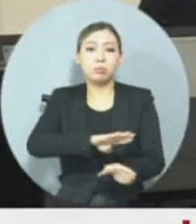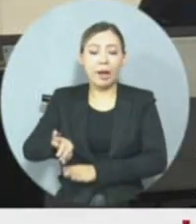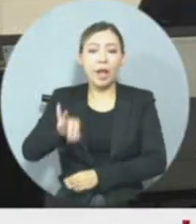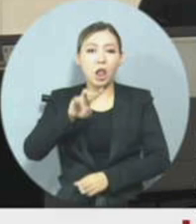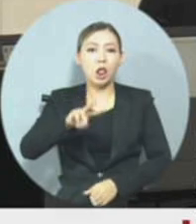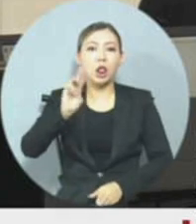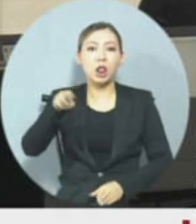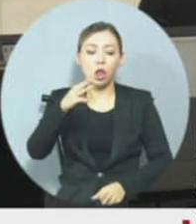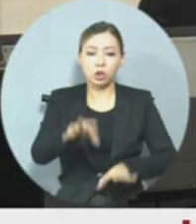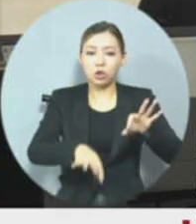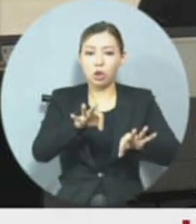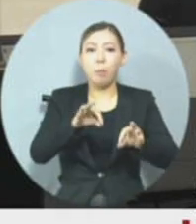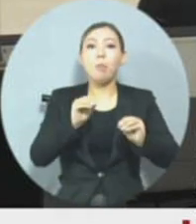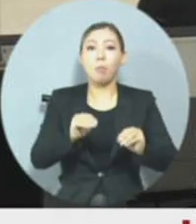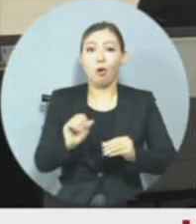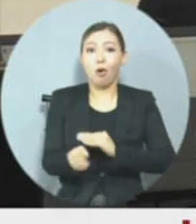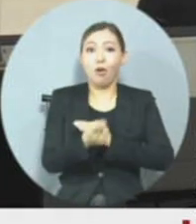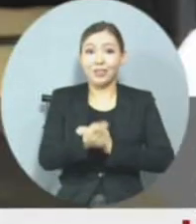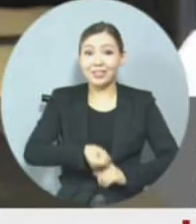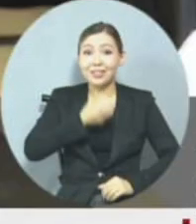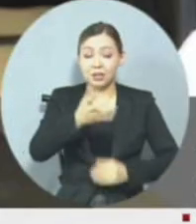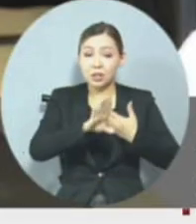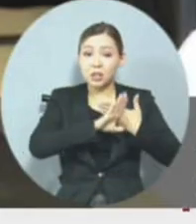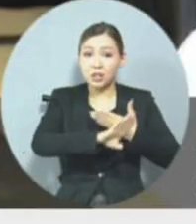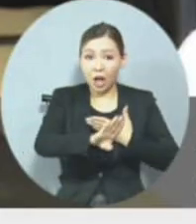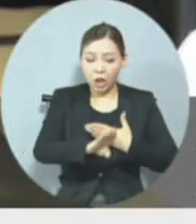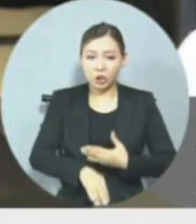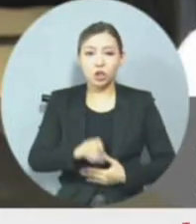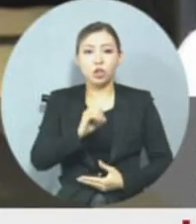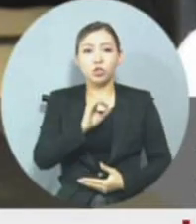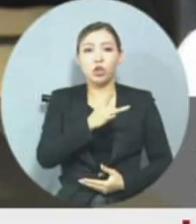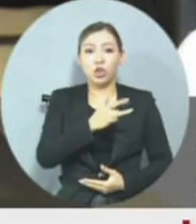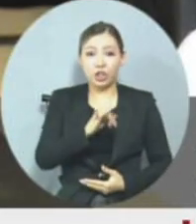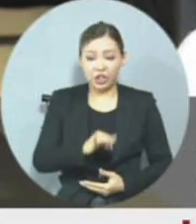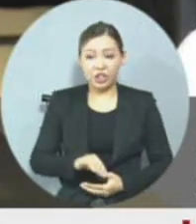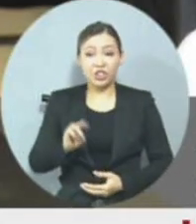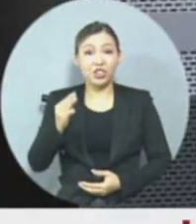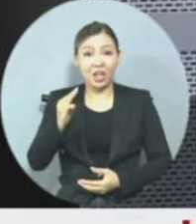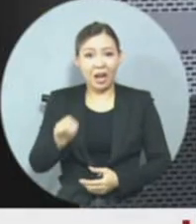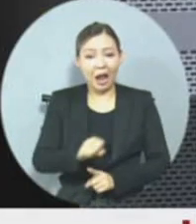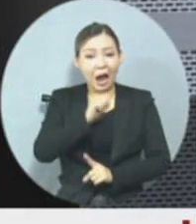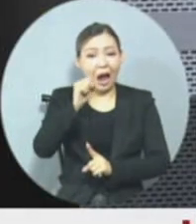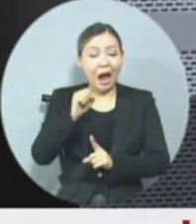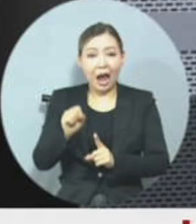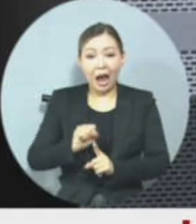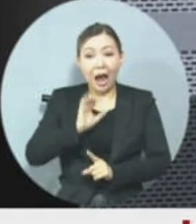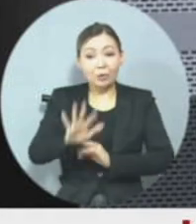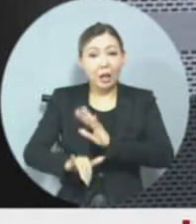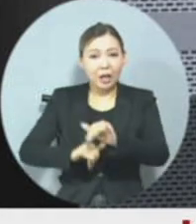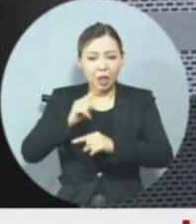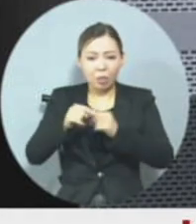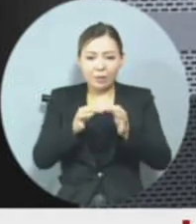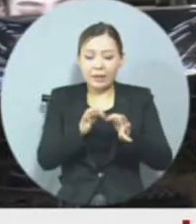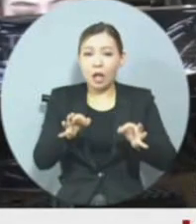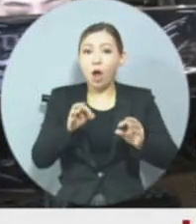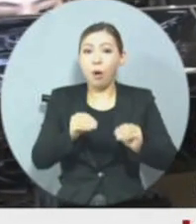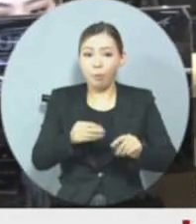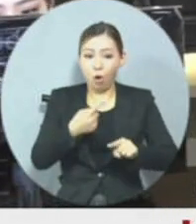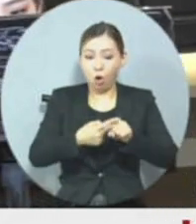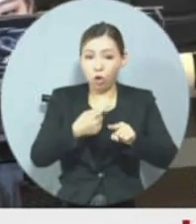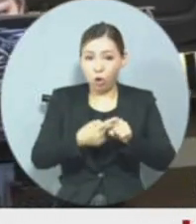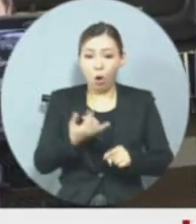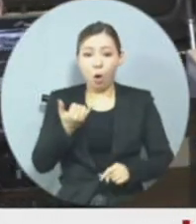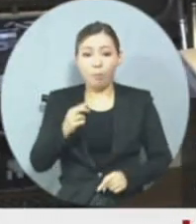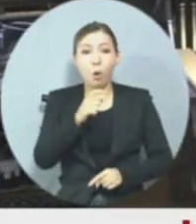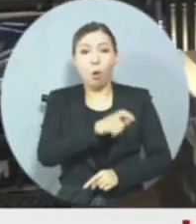сонгон шалгуулдаг болно гэдгийг онцлоод цаашид ерөнхий болон тусгай шалгалтын асуултуудыг улам боловсронгүй болгож нийслэл болон орон нутгийн иргэдэд